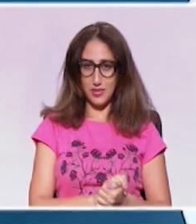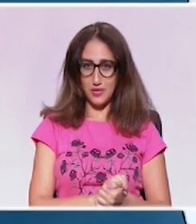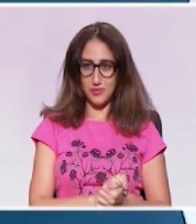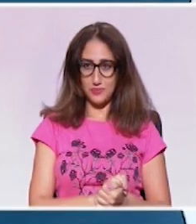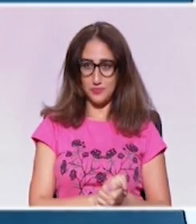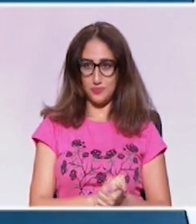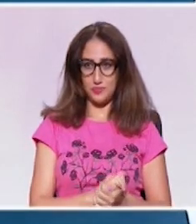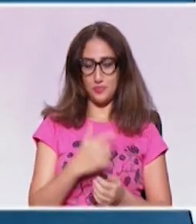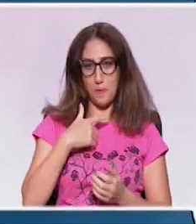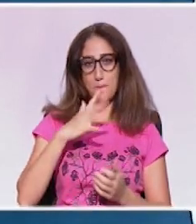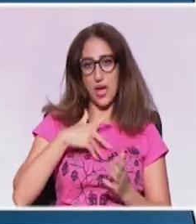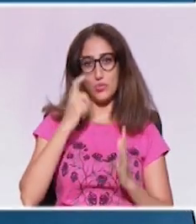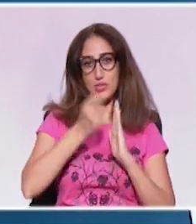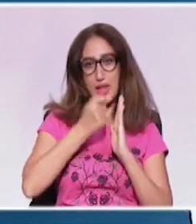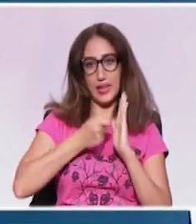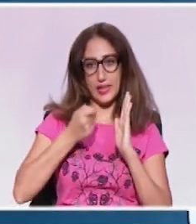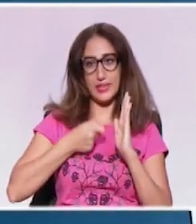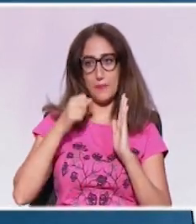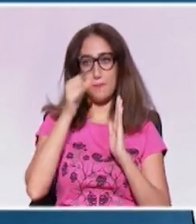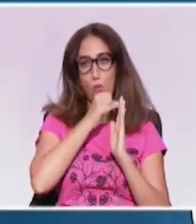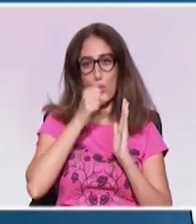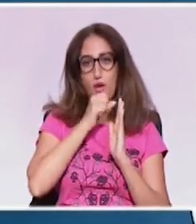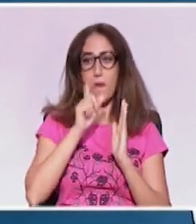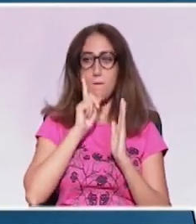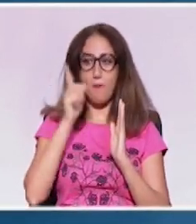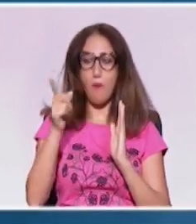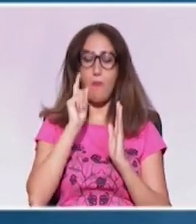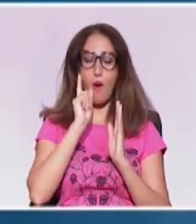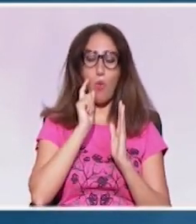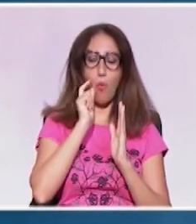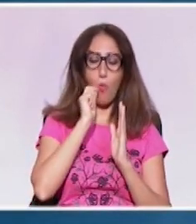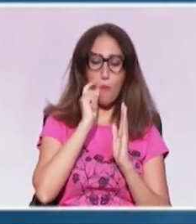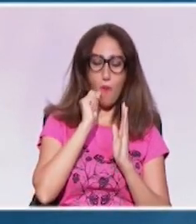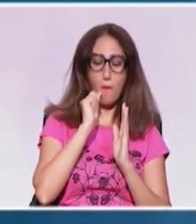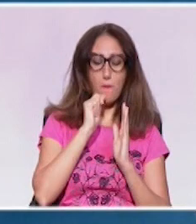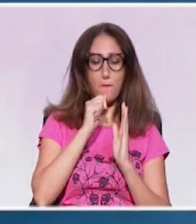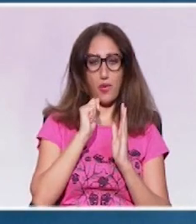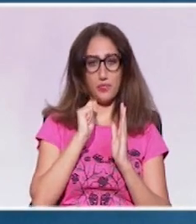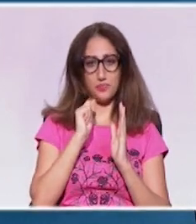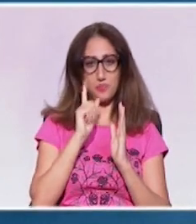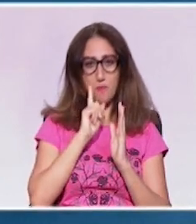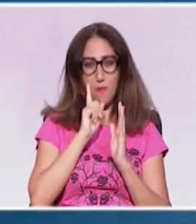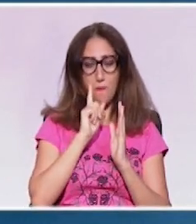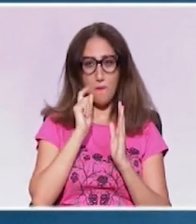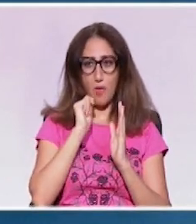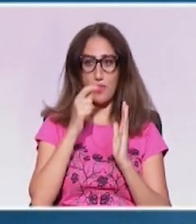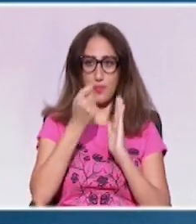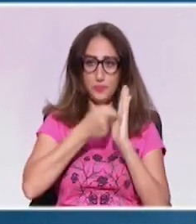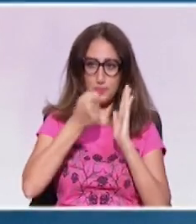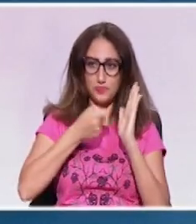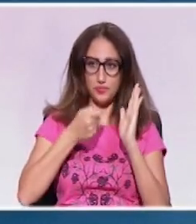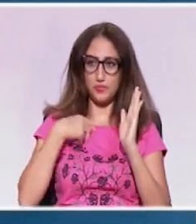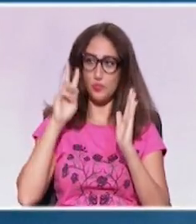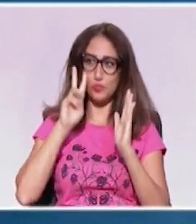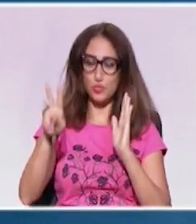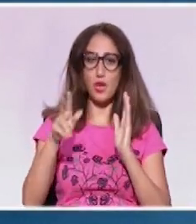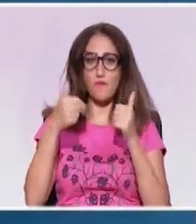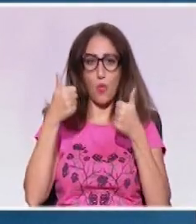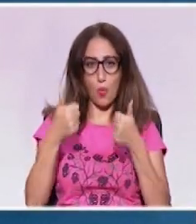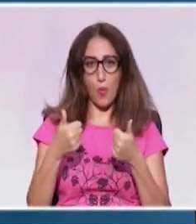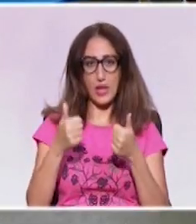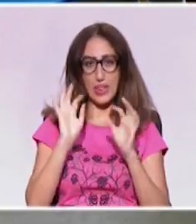انا في يوم من الايام عايزه اكتب اغنيه اهداء لوالدي ووالدتي، عشان هم كانوا محترمين في انفصالهم، وشايفه ان ده النموذج اللي لازم يتنقل